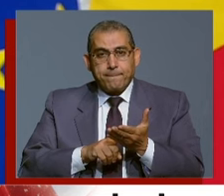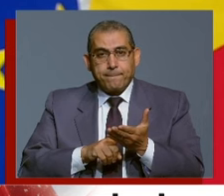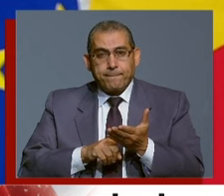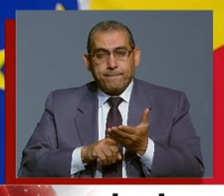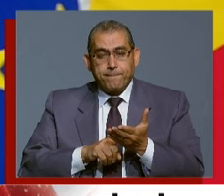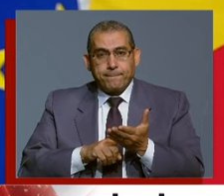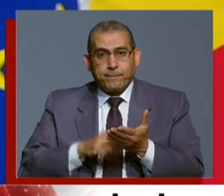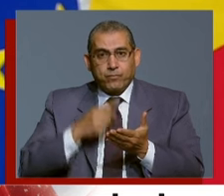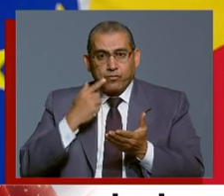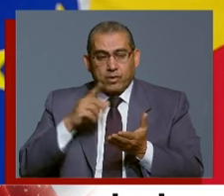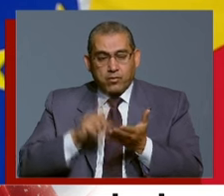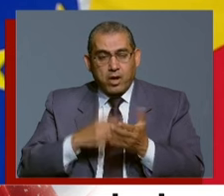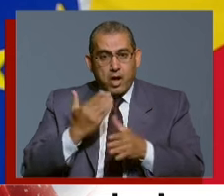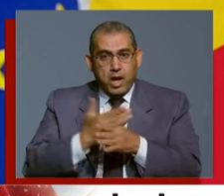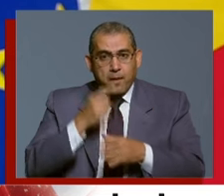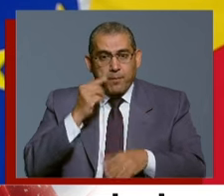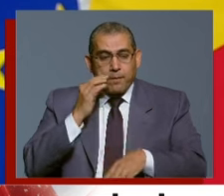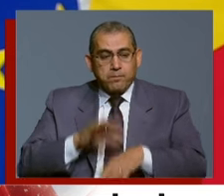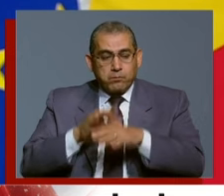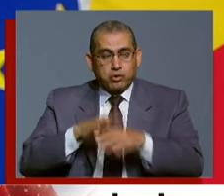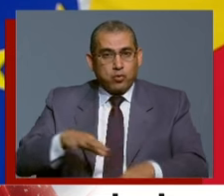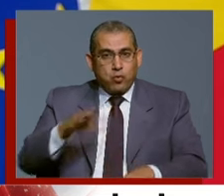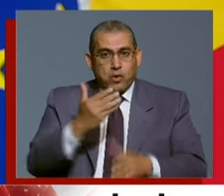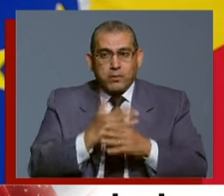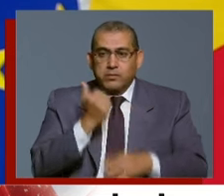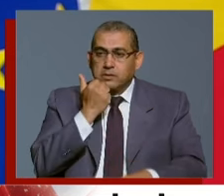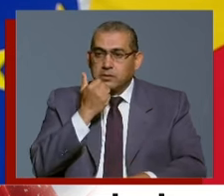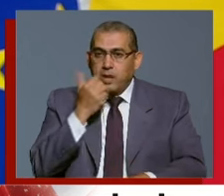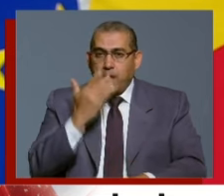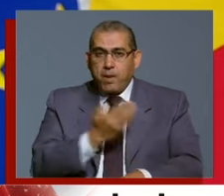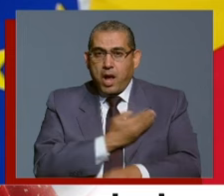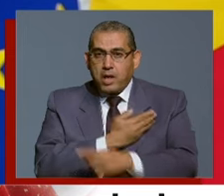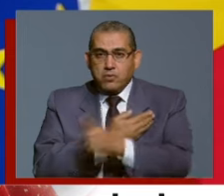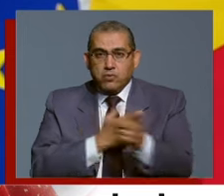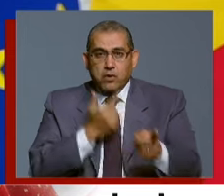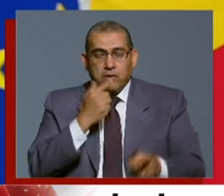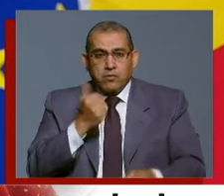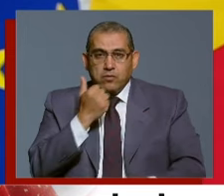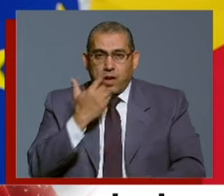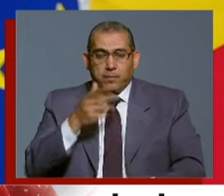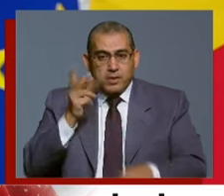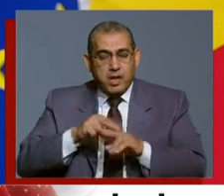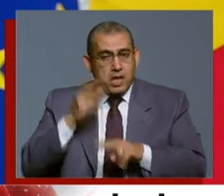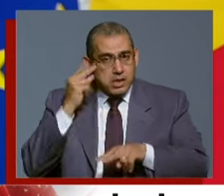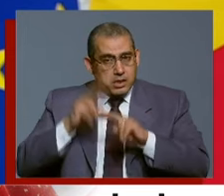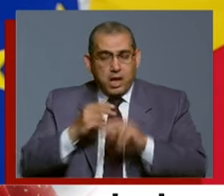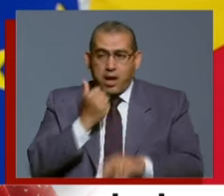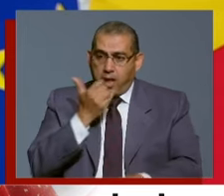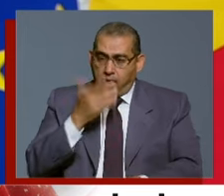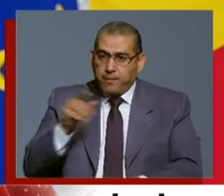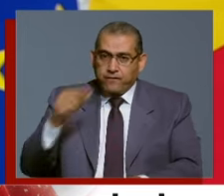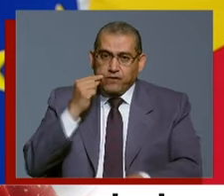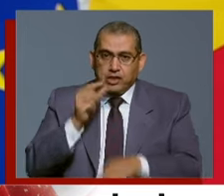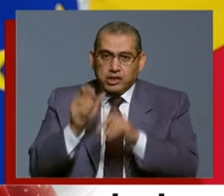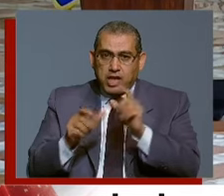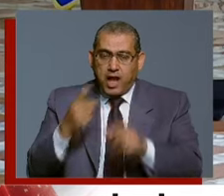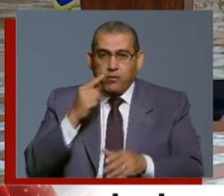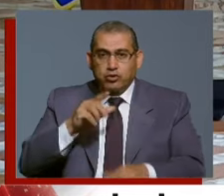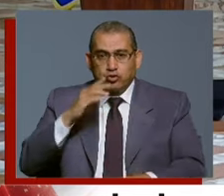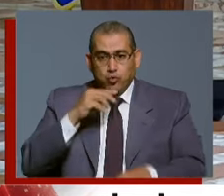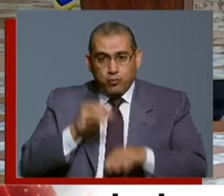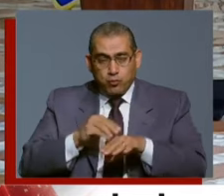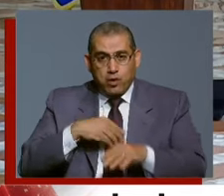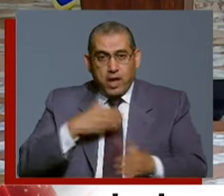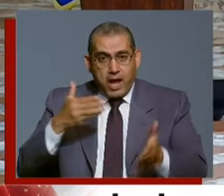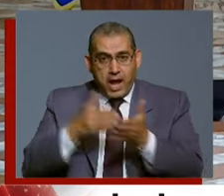خسائر بشرية من الأبرياء في غزة وبالطبع في إسرائيل. وفي الختام سيدي الرئيس، أود